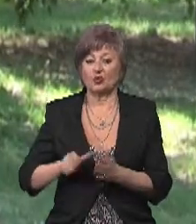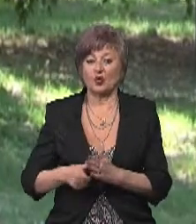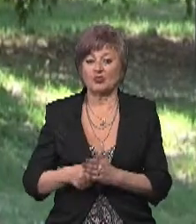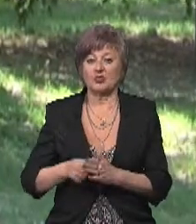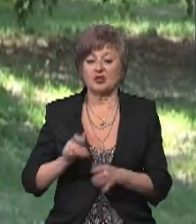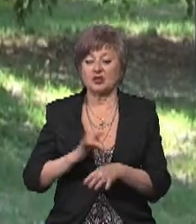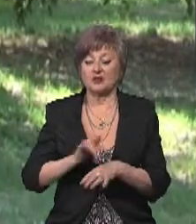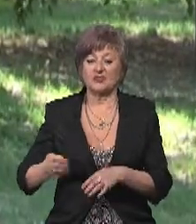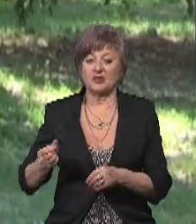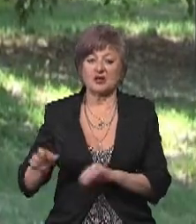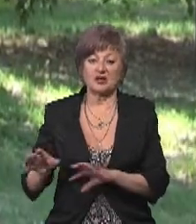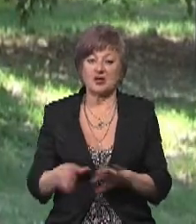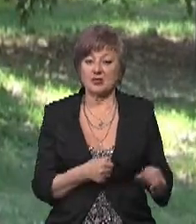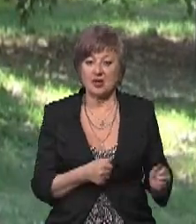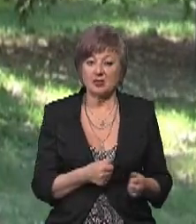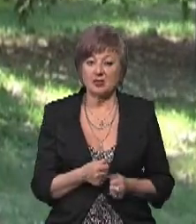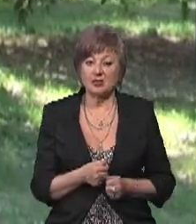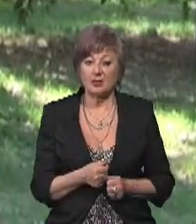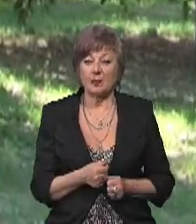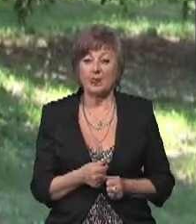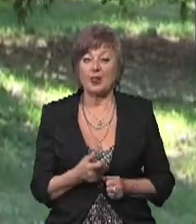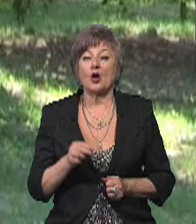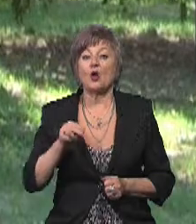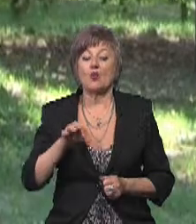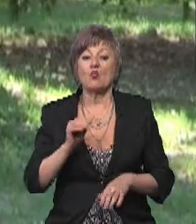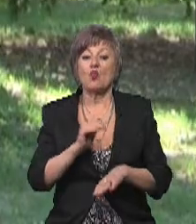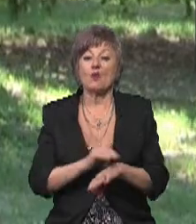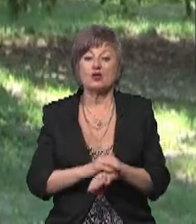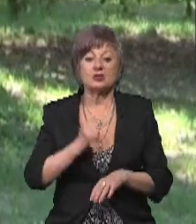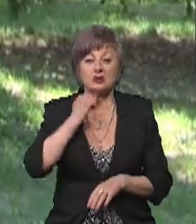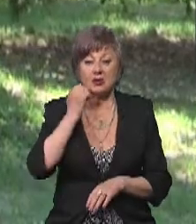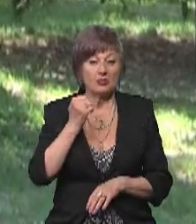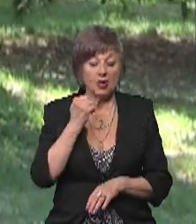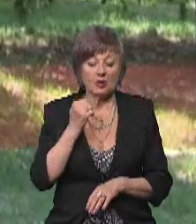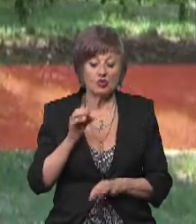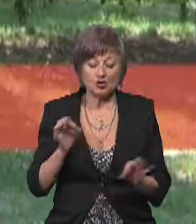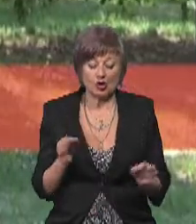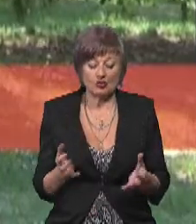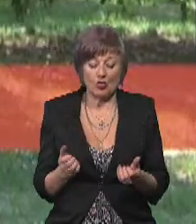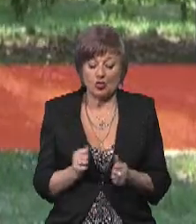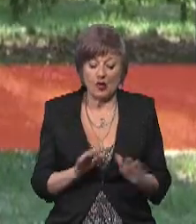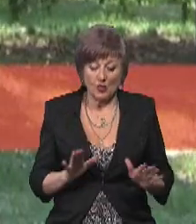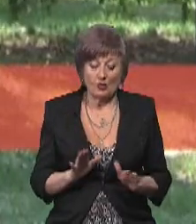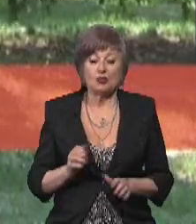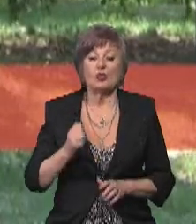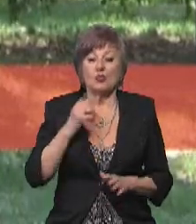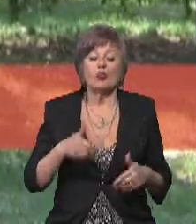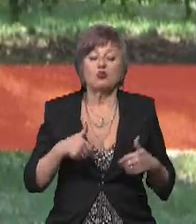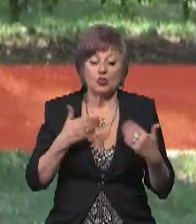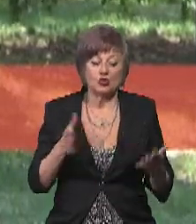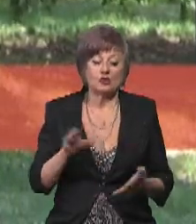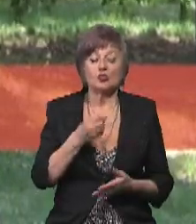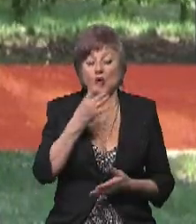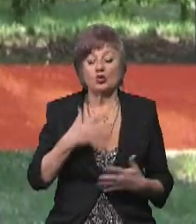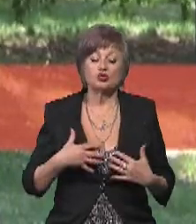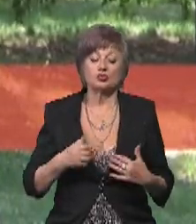винесли гроші. По факту бабуся нічого від них не отримала, вони побажали їй всього кращого,